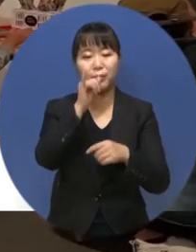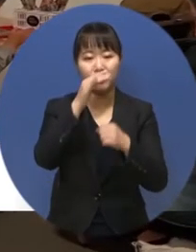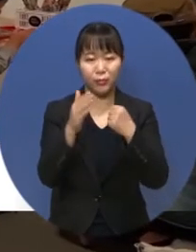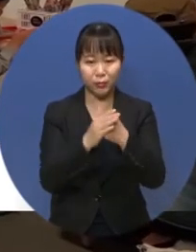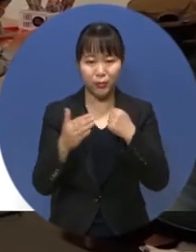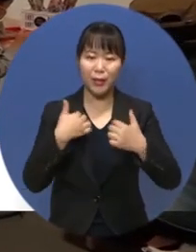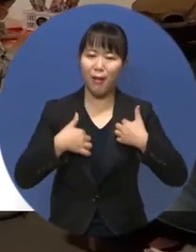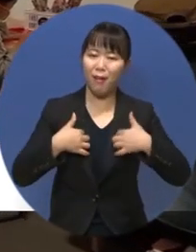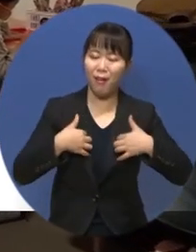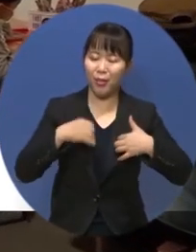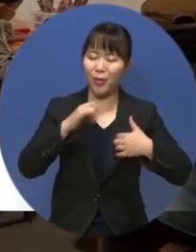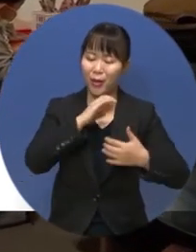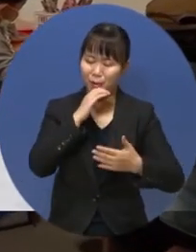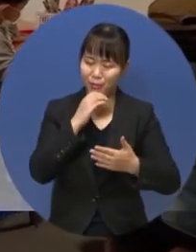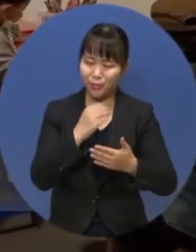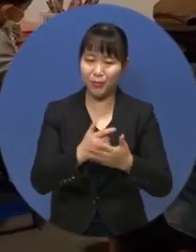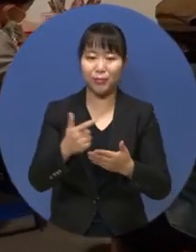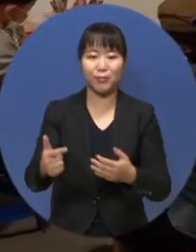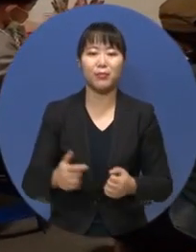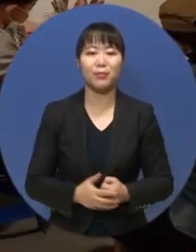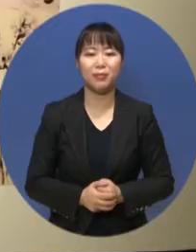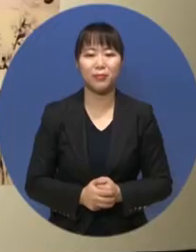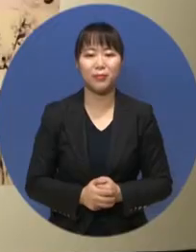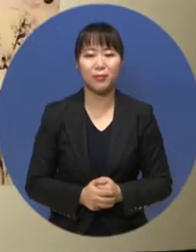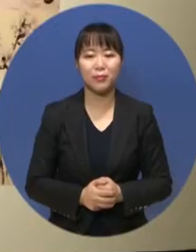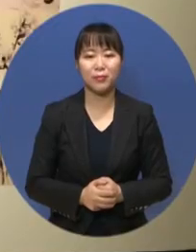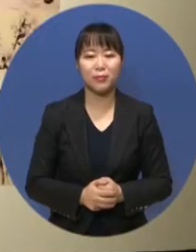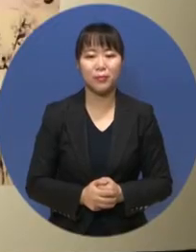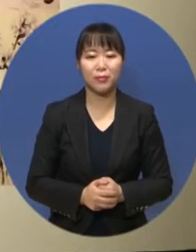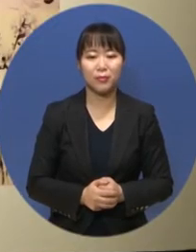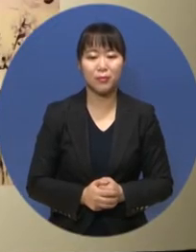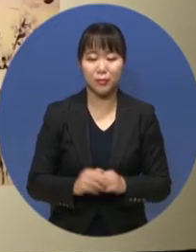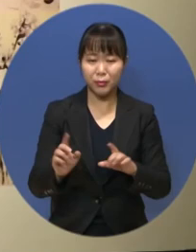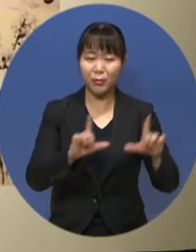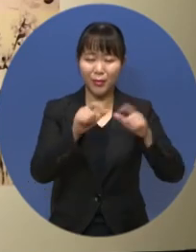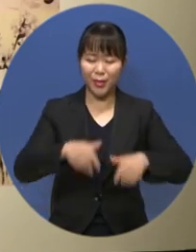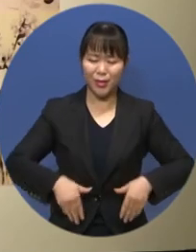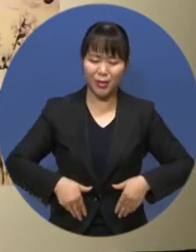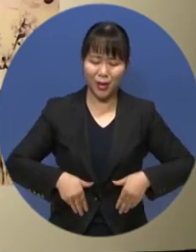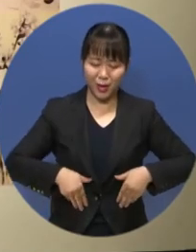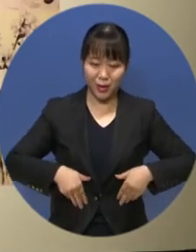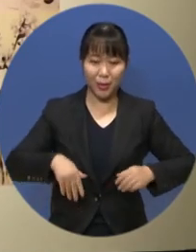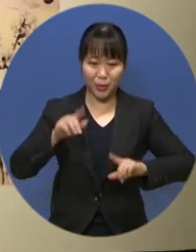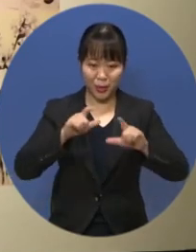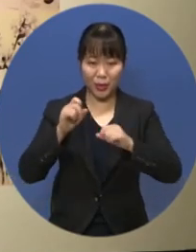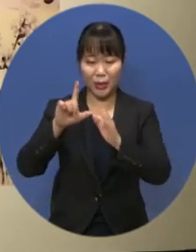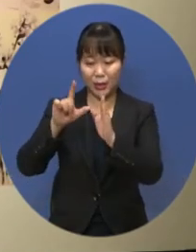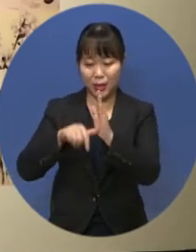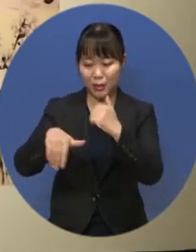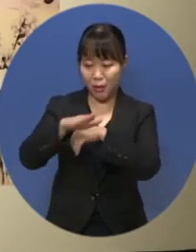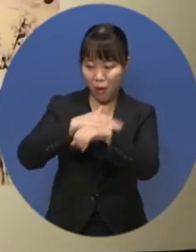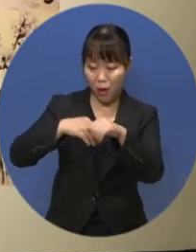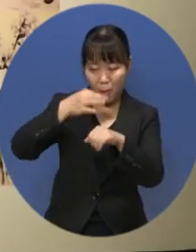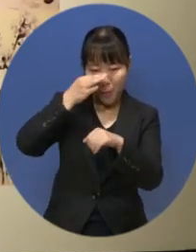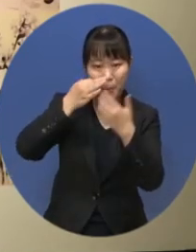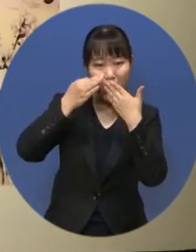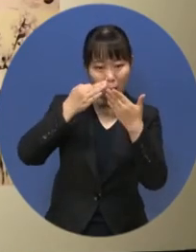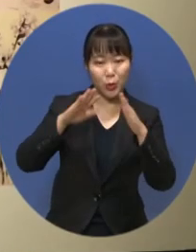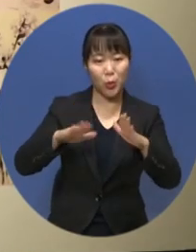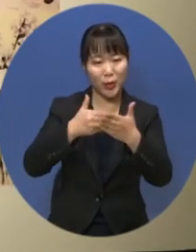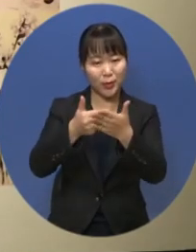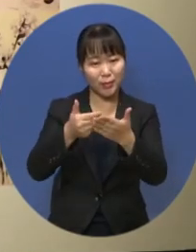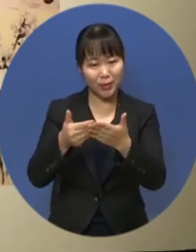재미와 감동을 더했습니다 삶의 따스한 단면 들과 당시의 포스 불 엿볼 수 있는 이번